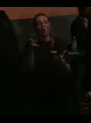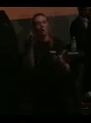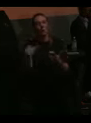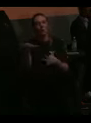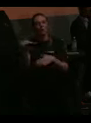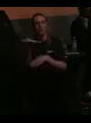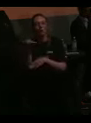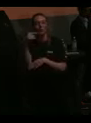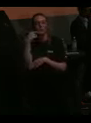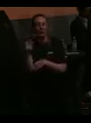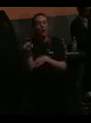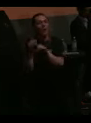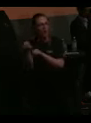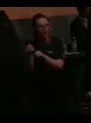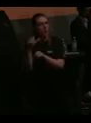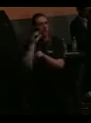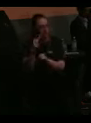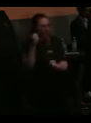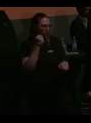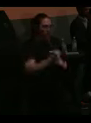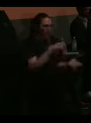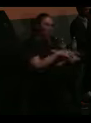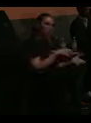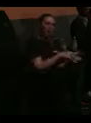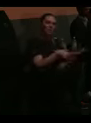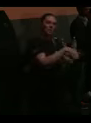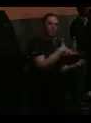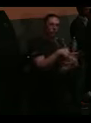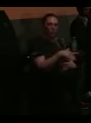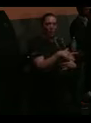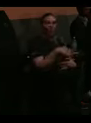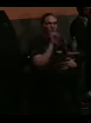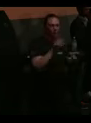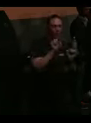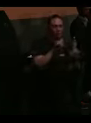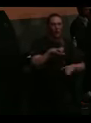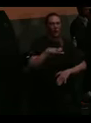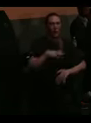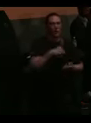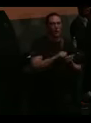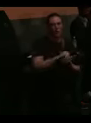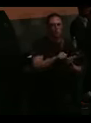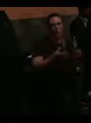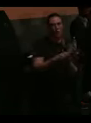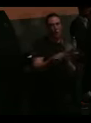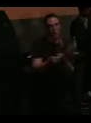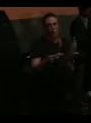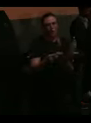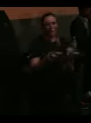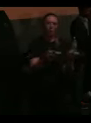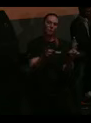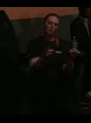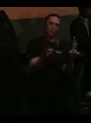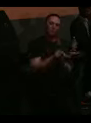Hurdalsplattformen sier at denne regjeringen skal sikre lokalsamfunn innflytelse over egne naturressurser som stilles til rådighet for